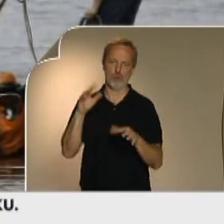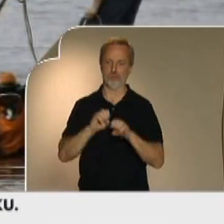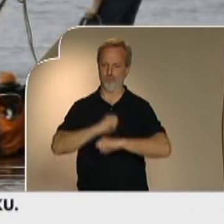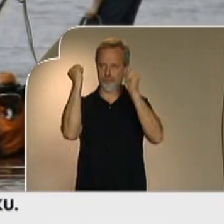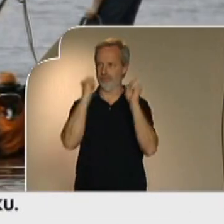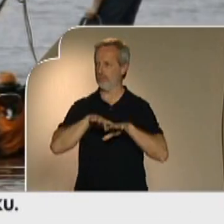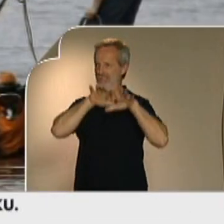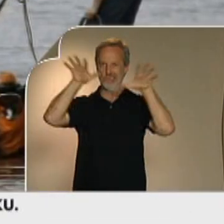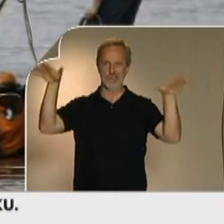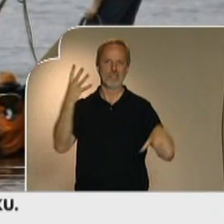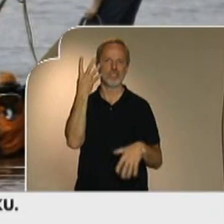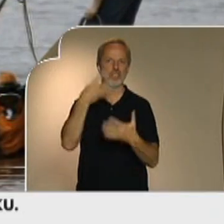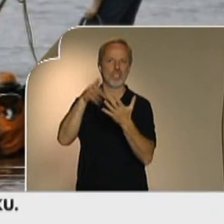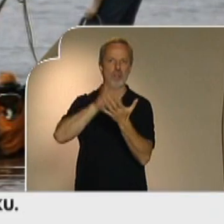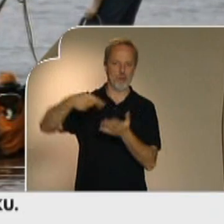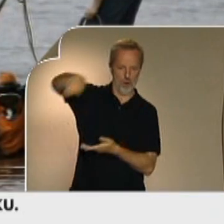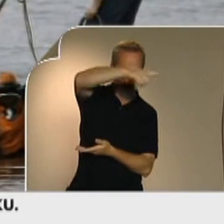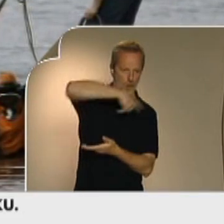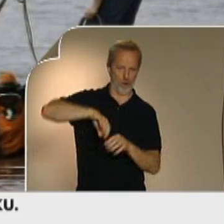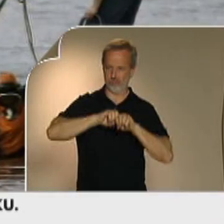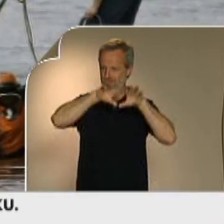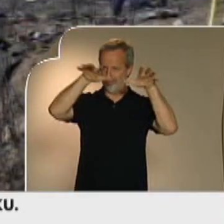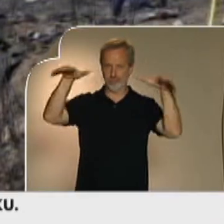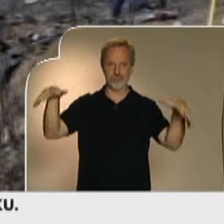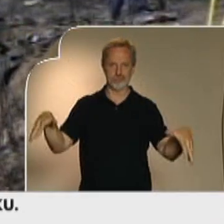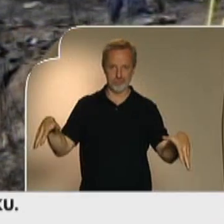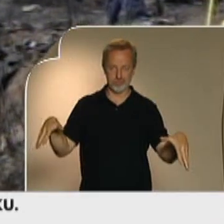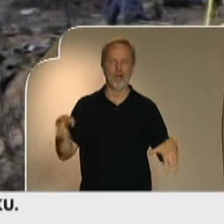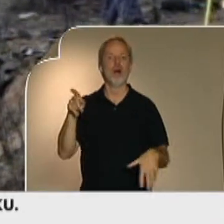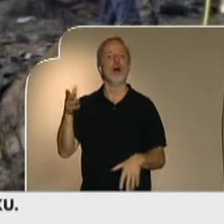dopadly až do vzdálenosti 4 kilometrů od místa katastrofy. Jak